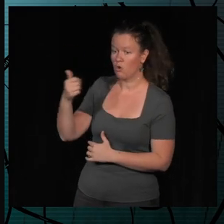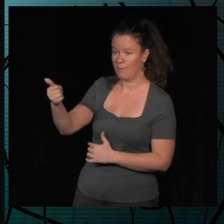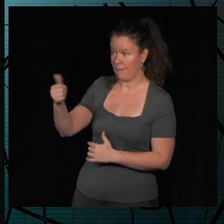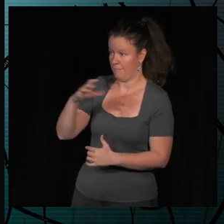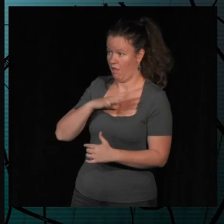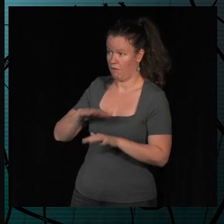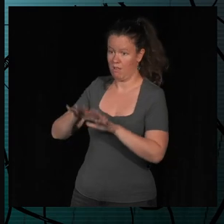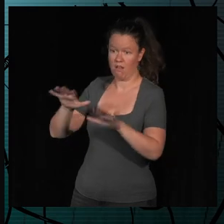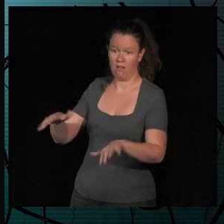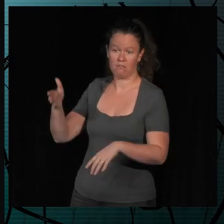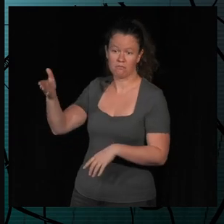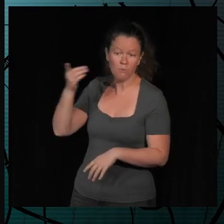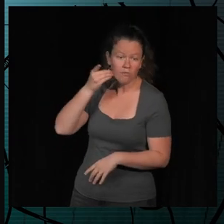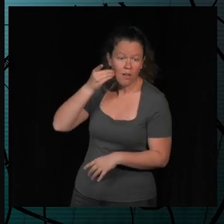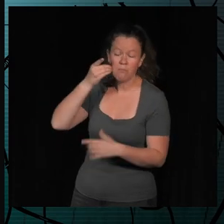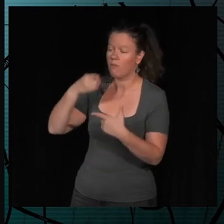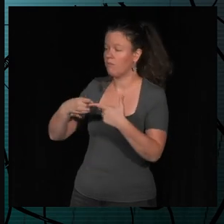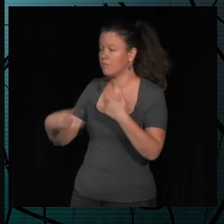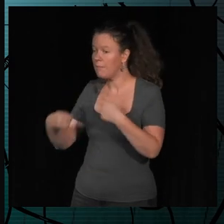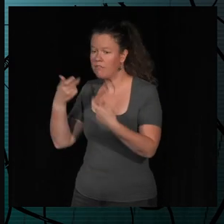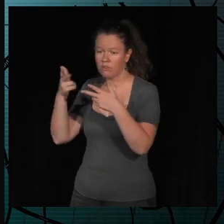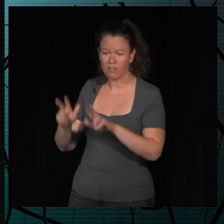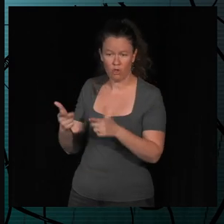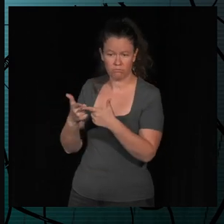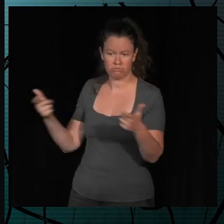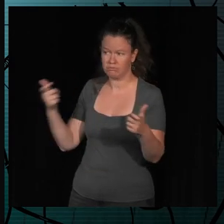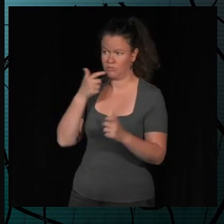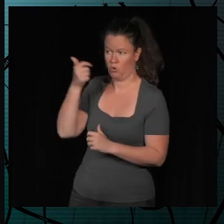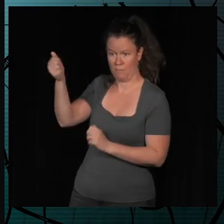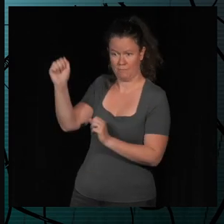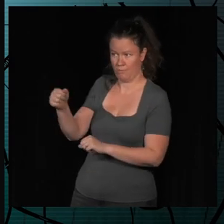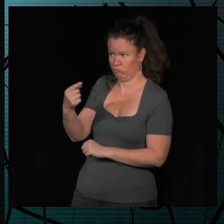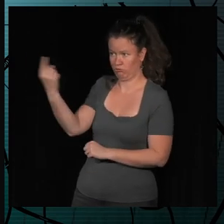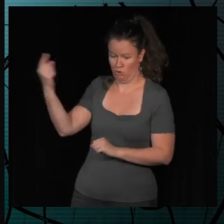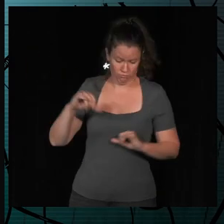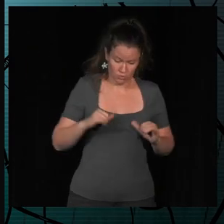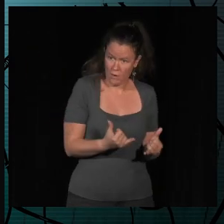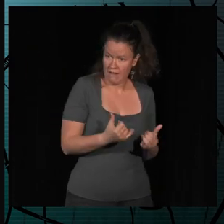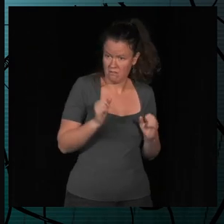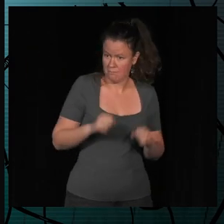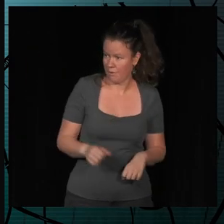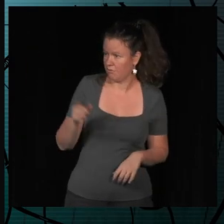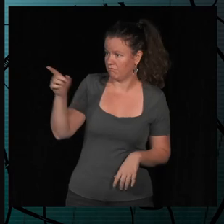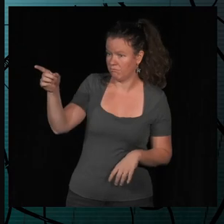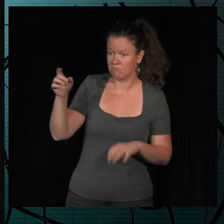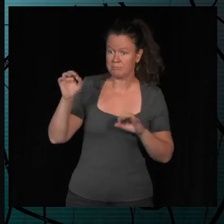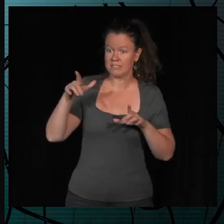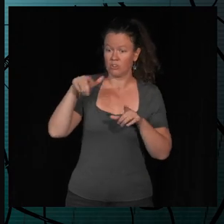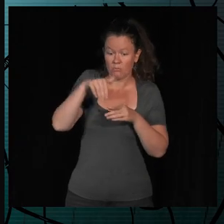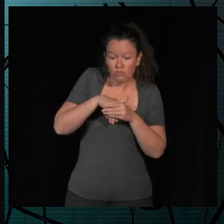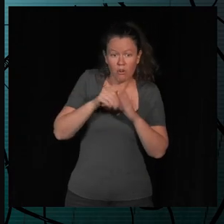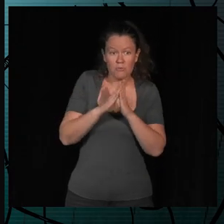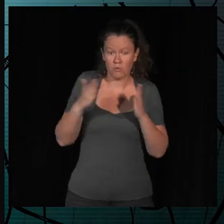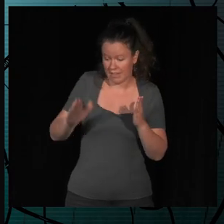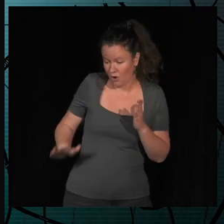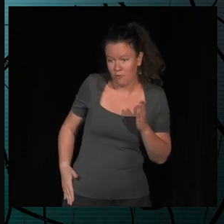numériquement équipés et qui par certains côtés d'ailleurs sont autosuffisants parce que ils ont leur bibliothèque portable ils ont leur vidéothèque